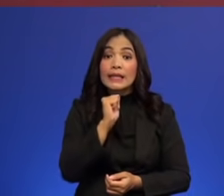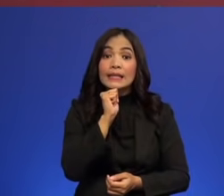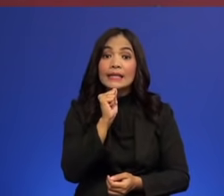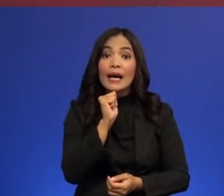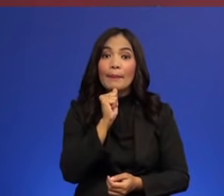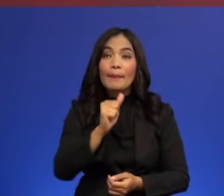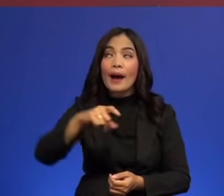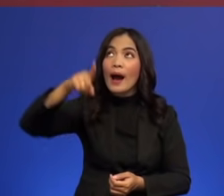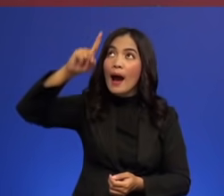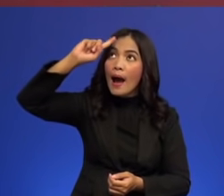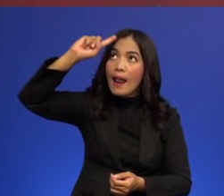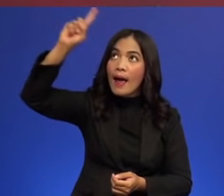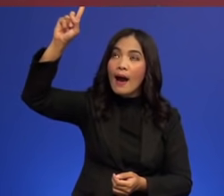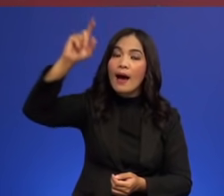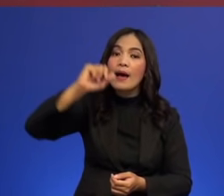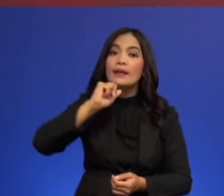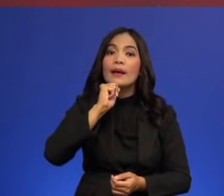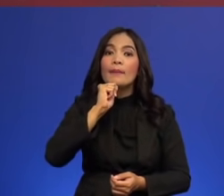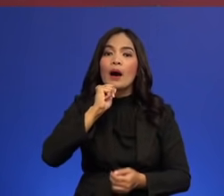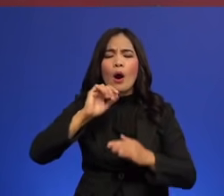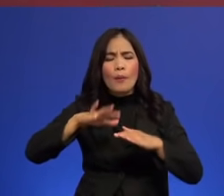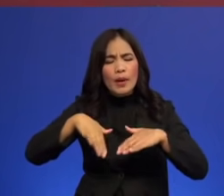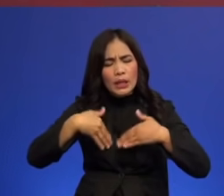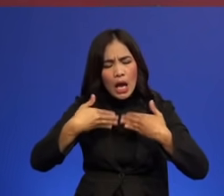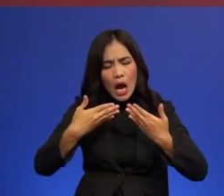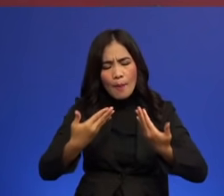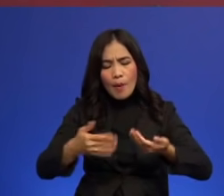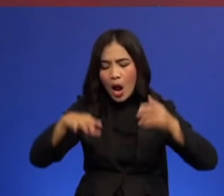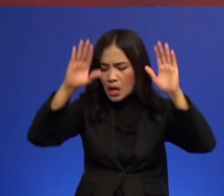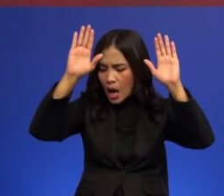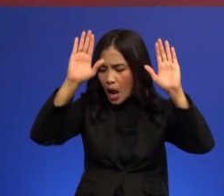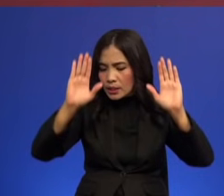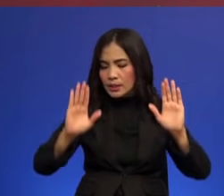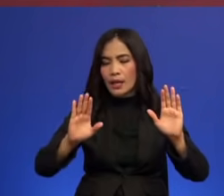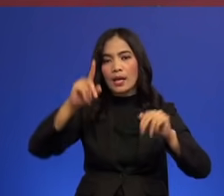Siapakah dia ini? Betapa dahsyat